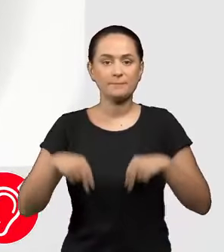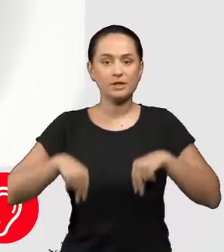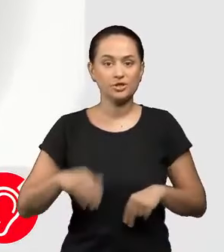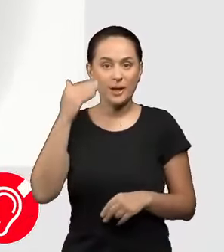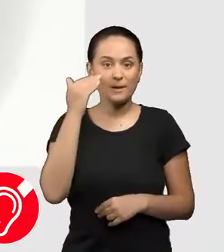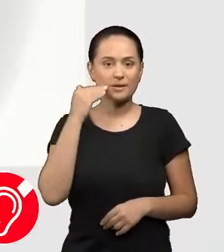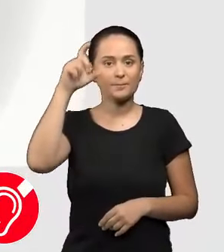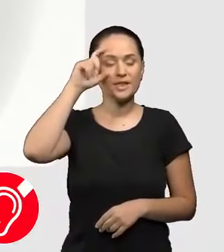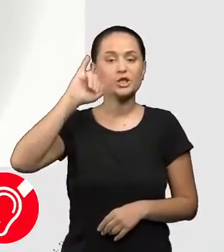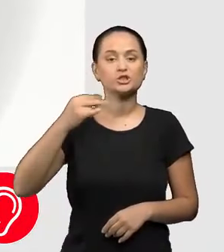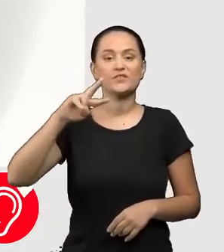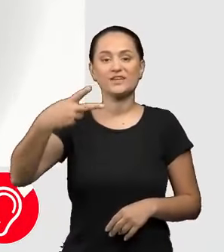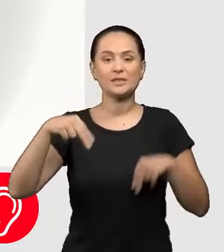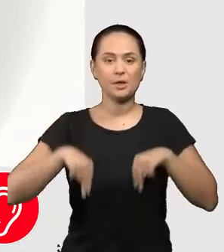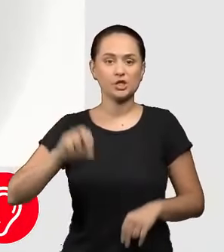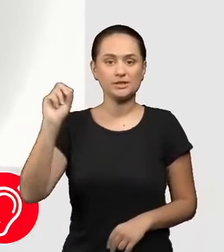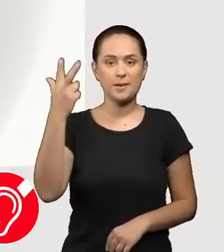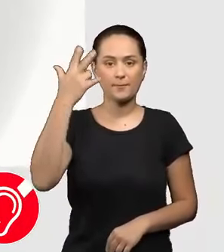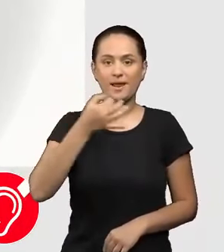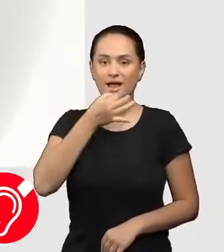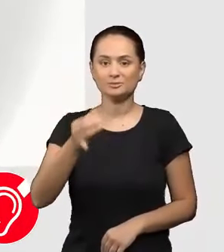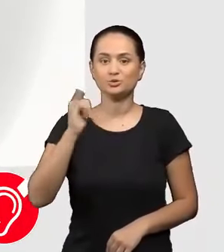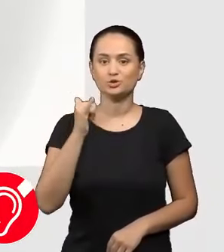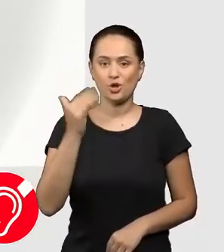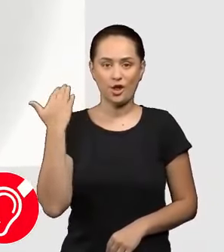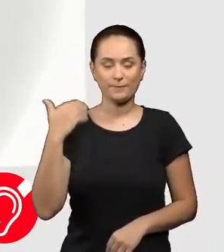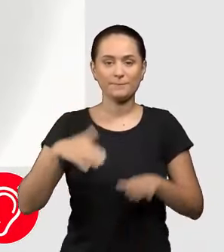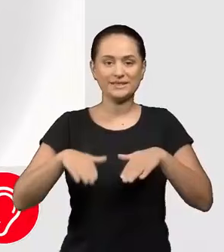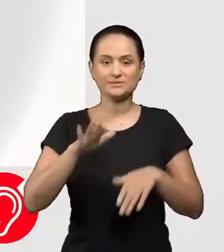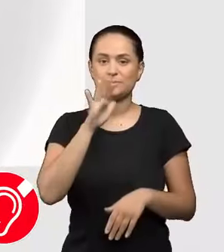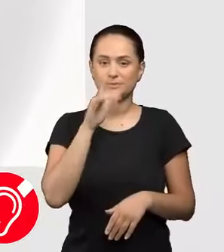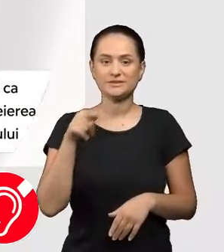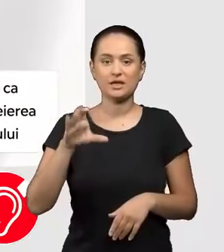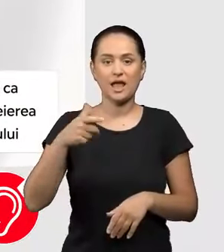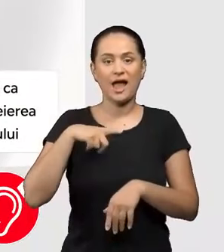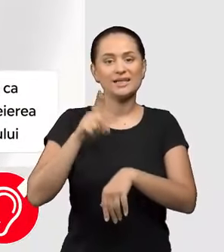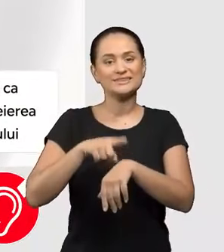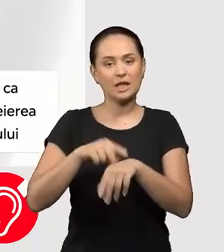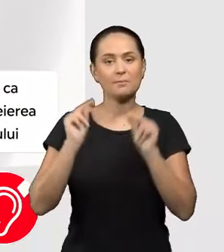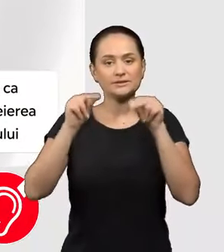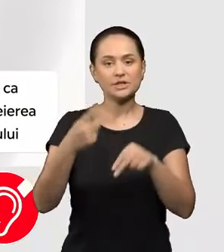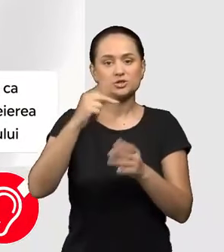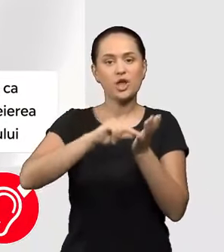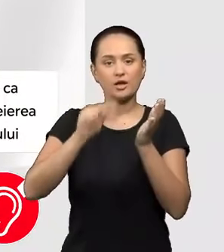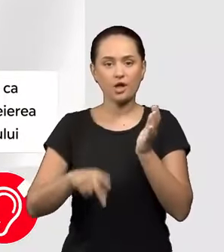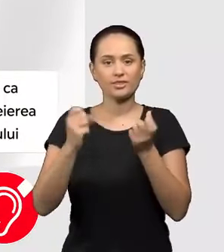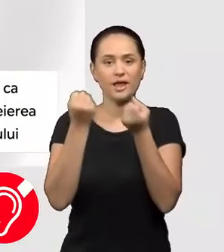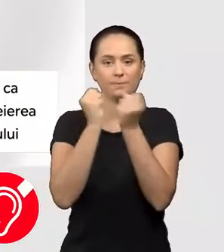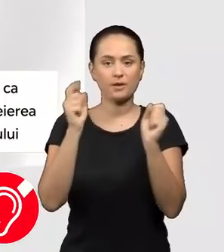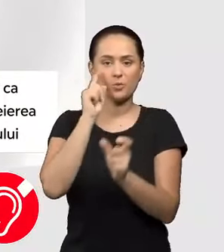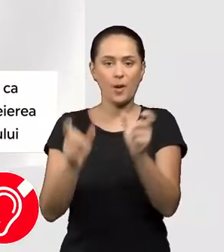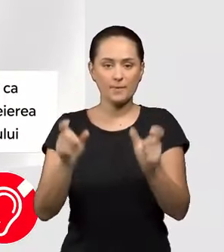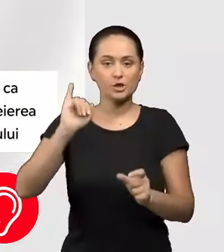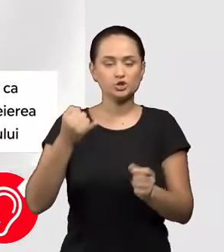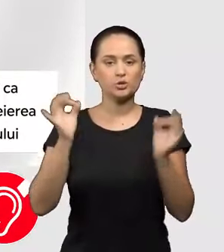Joe Biden și vicepreședintele Kamala Harris i-au spus premierului Netanyahu joi că este timpul să se ajungă la un acord de